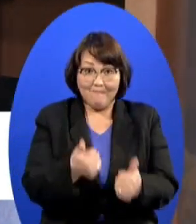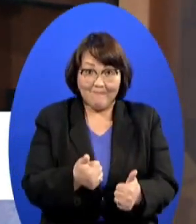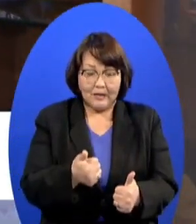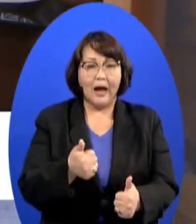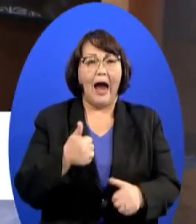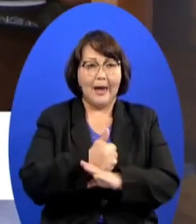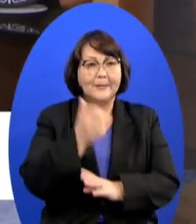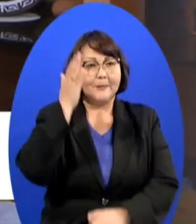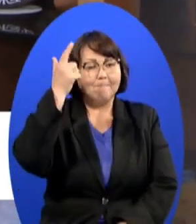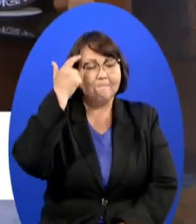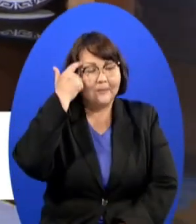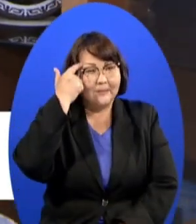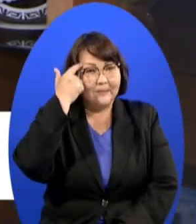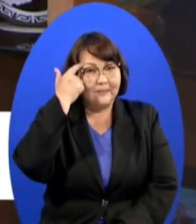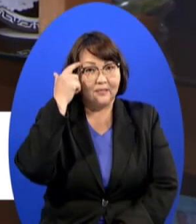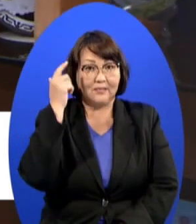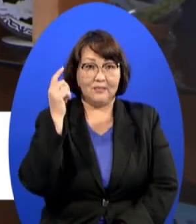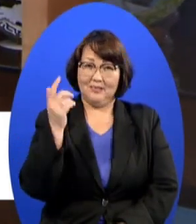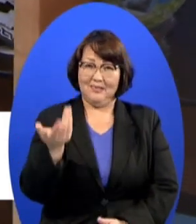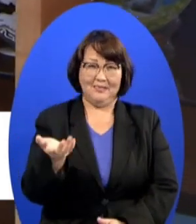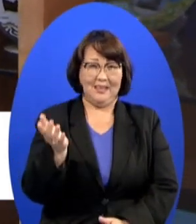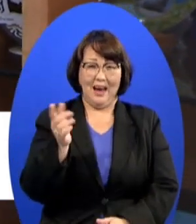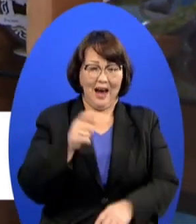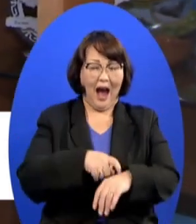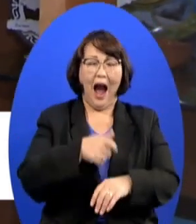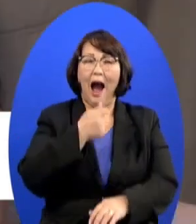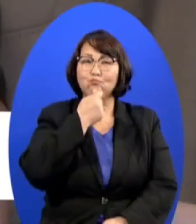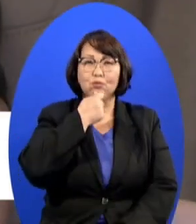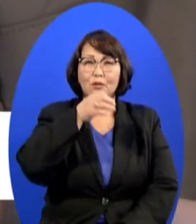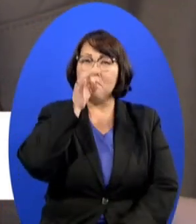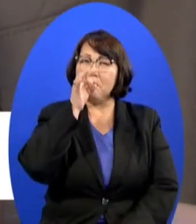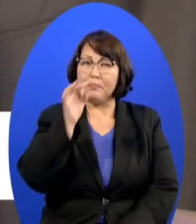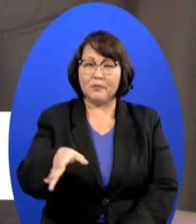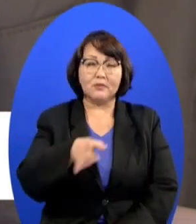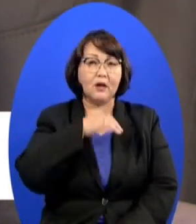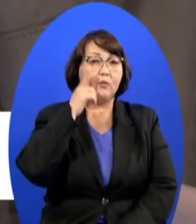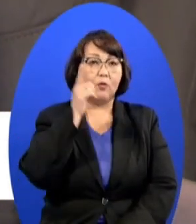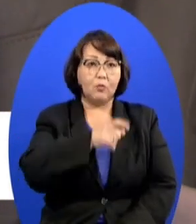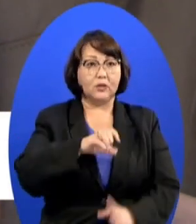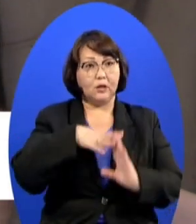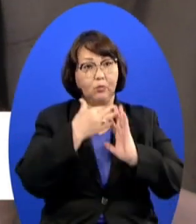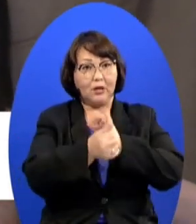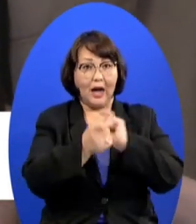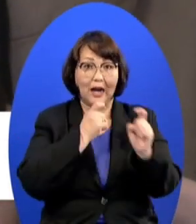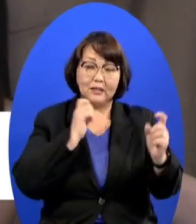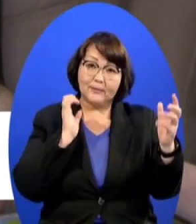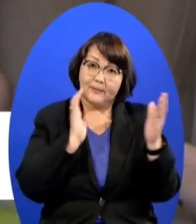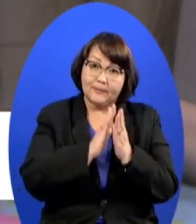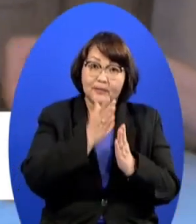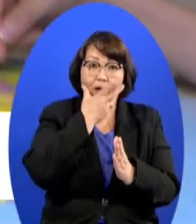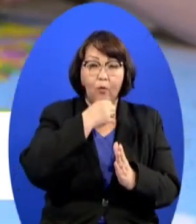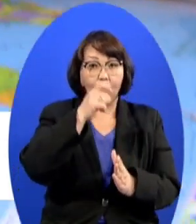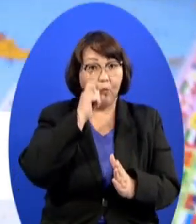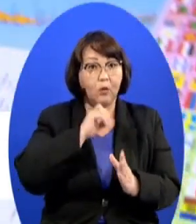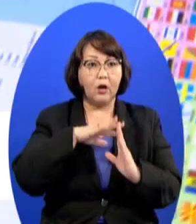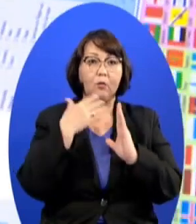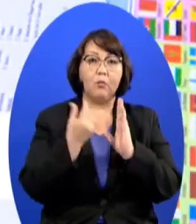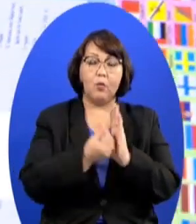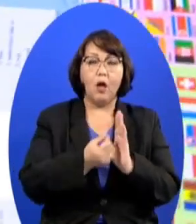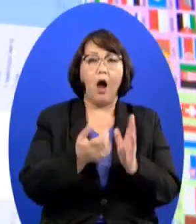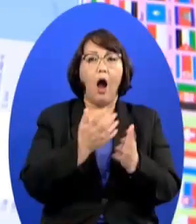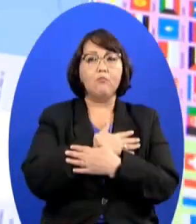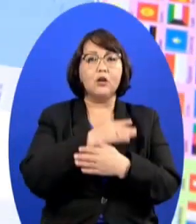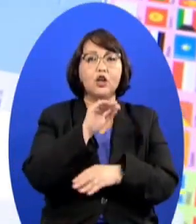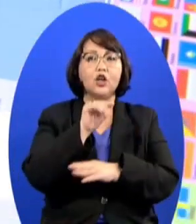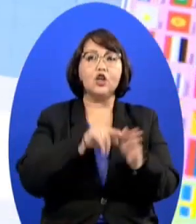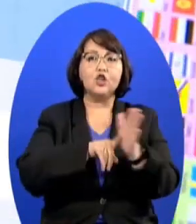гэж боддог бол гэр бүлэрээ хизээч аялж амжихгүй байж мэднэ. За залуус гэр бүлийнхээ харилцааг илүү дотн болгоё гэж бодож байгаа бол амралтынхаа эхний